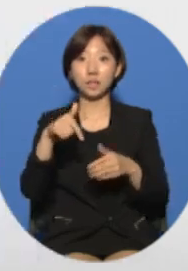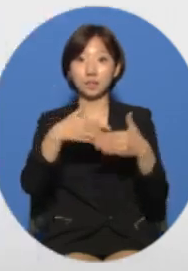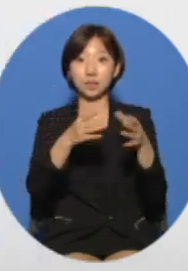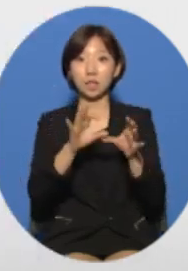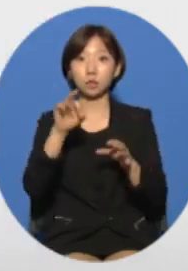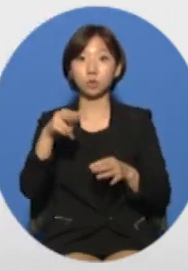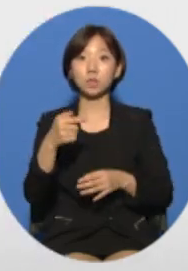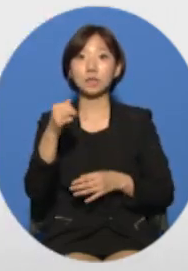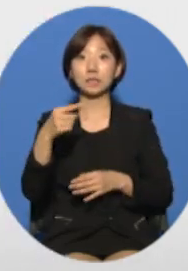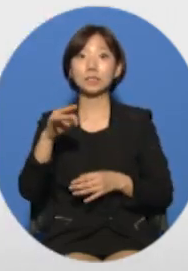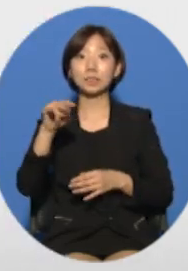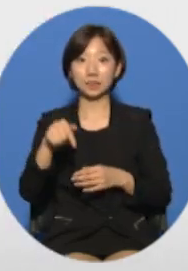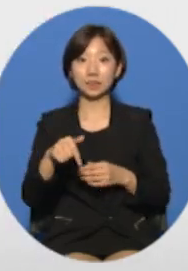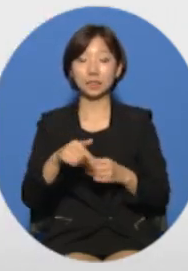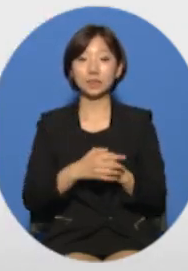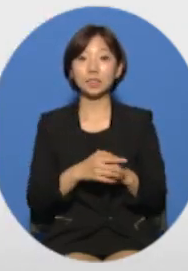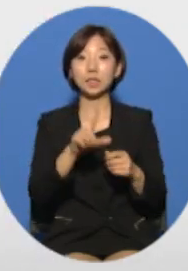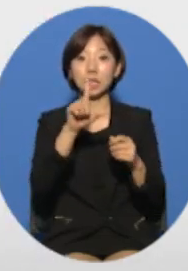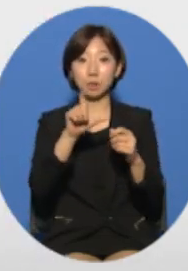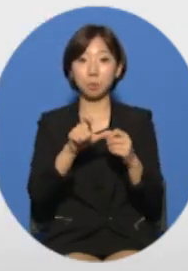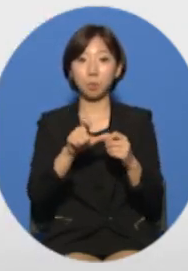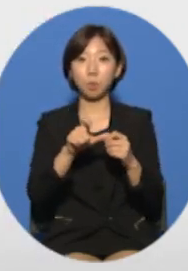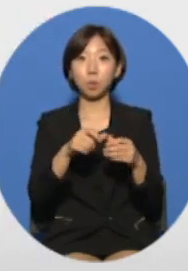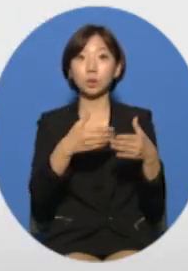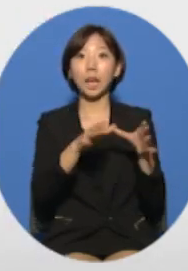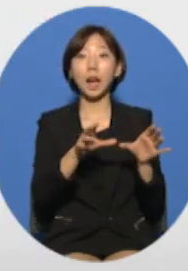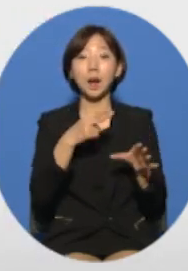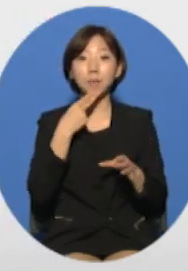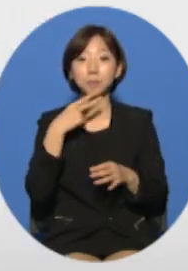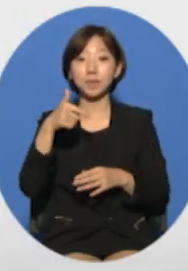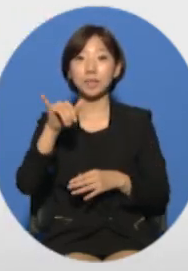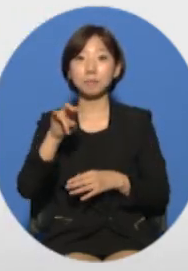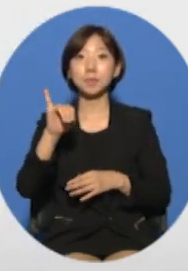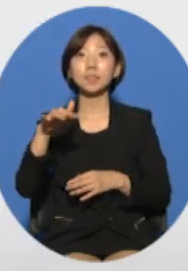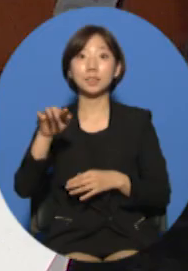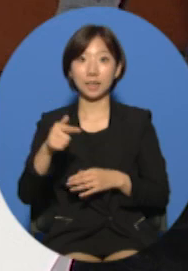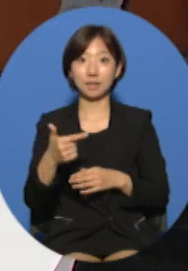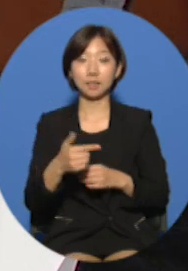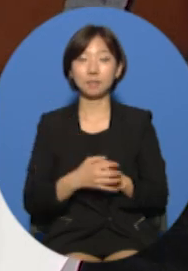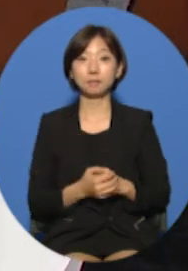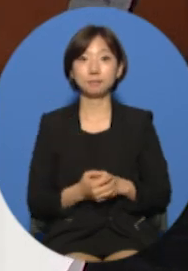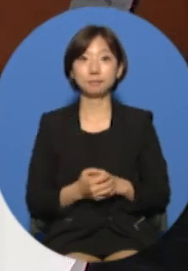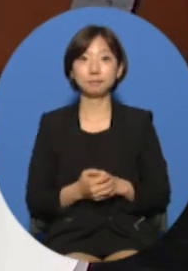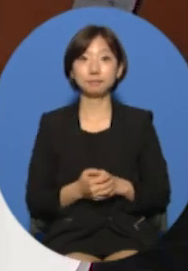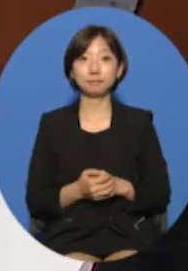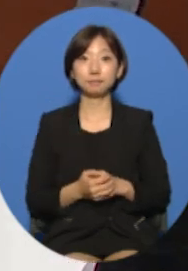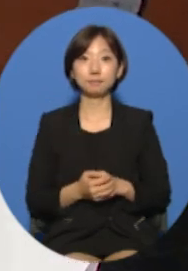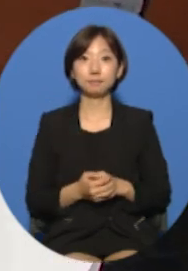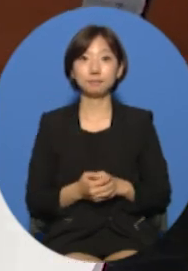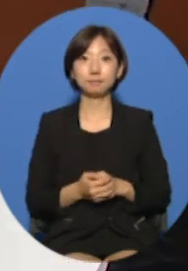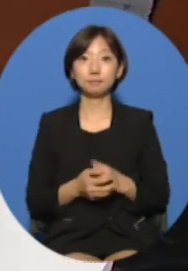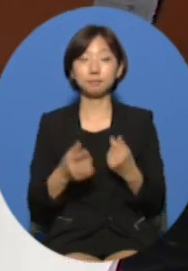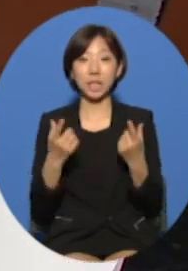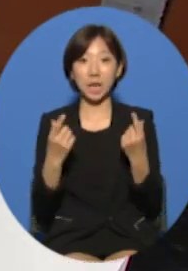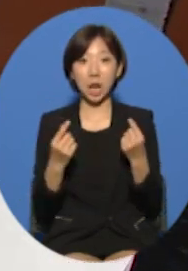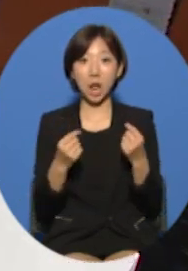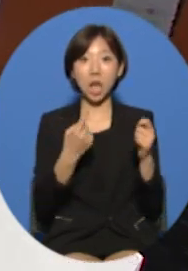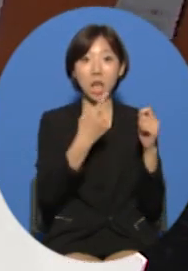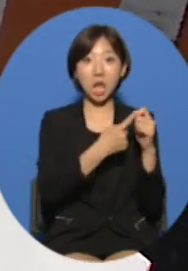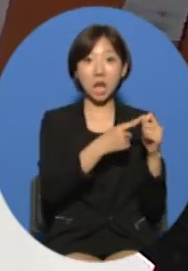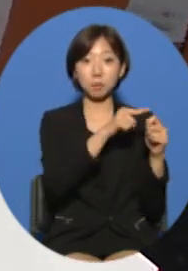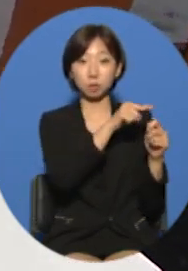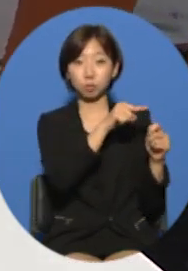윤흥식 후보, 기호 15번 무소속 김민찬 후보. 네, 이렇게 기호